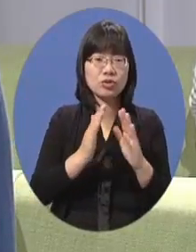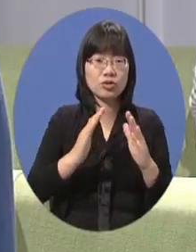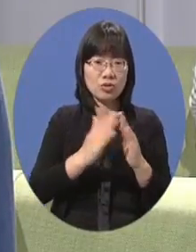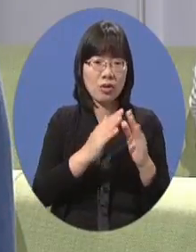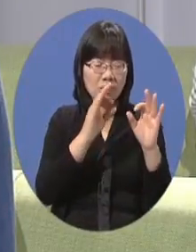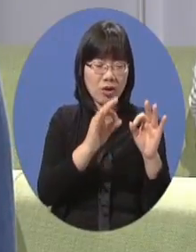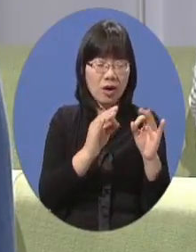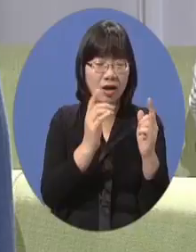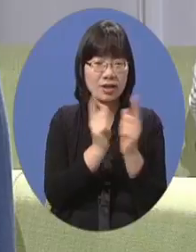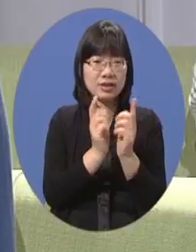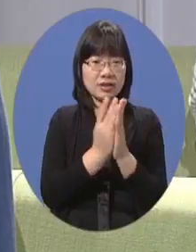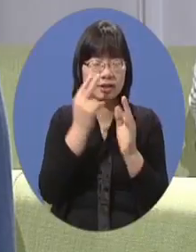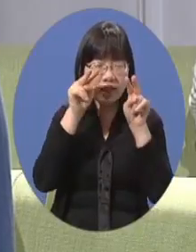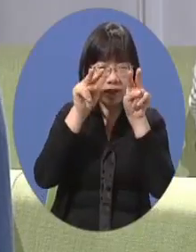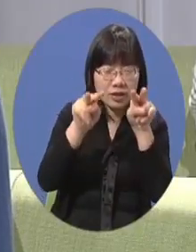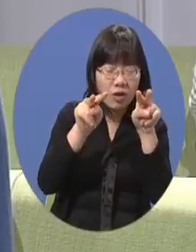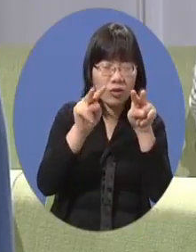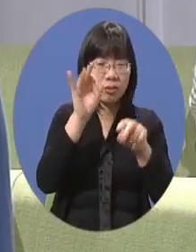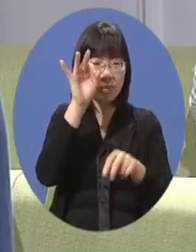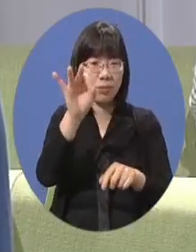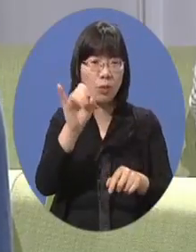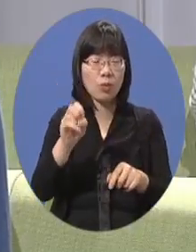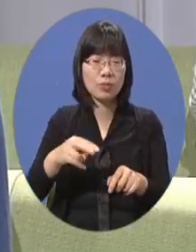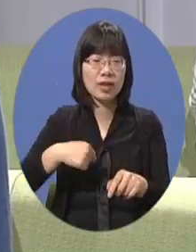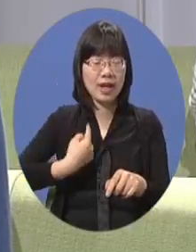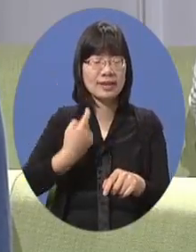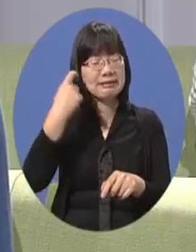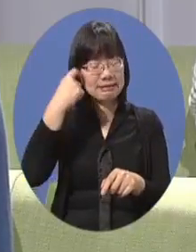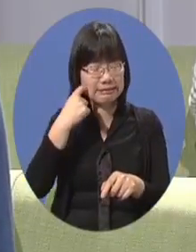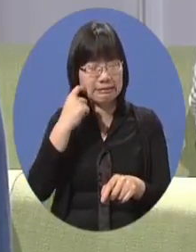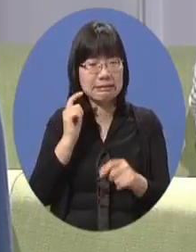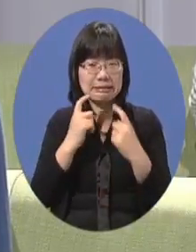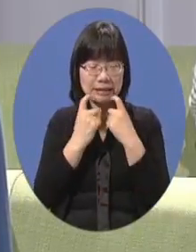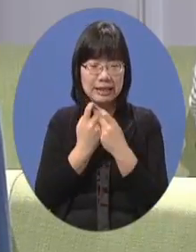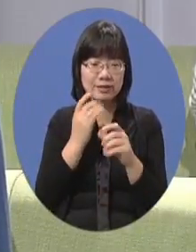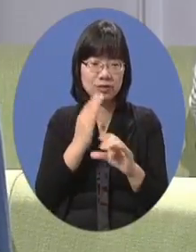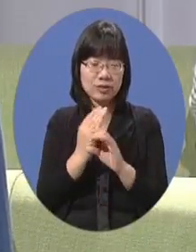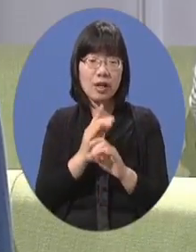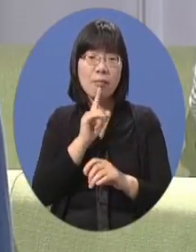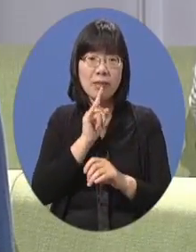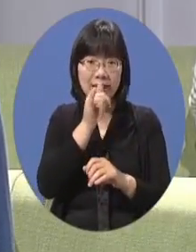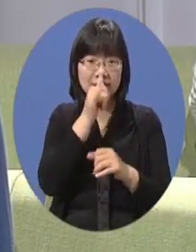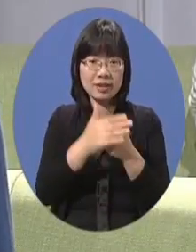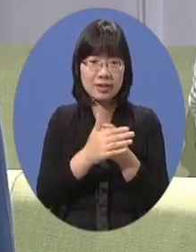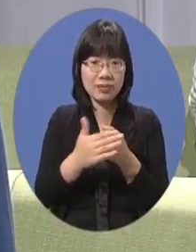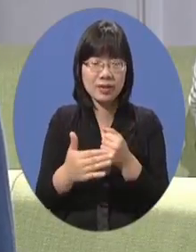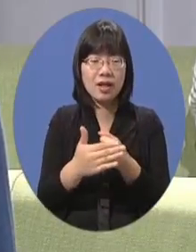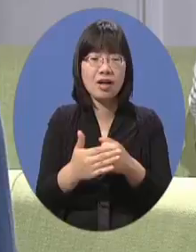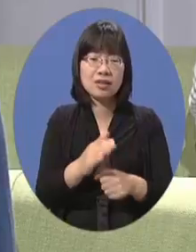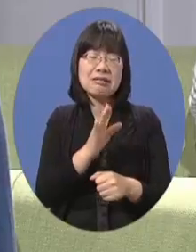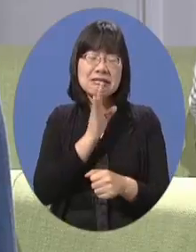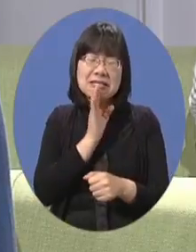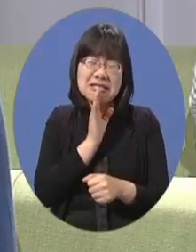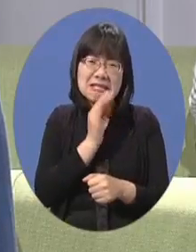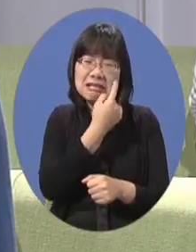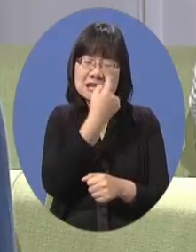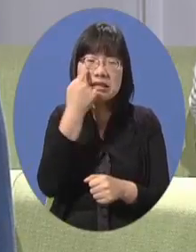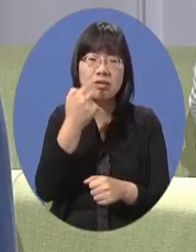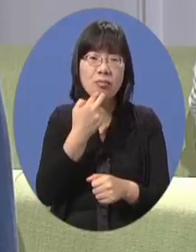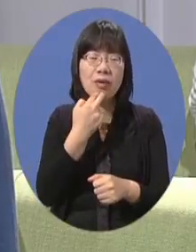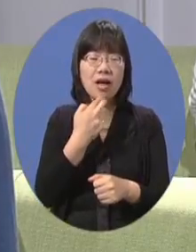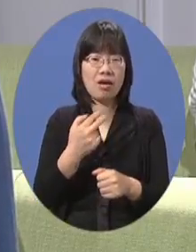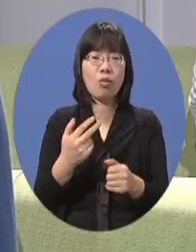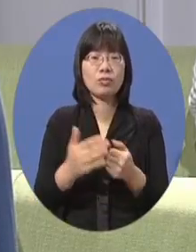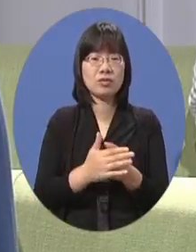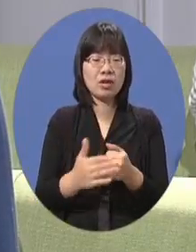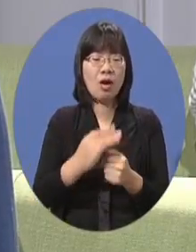굉장히 직관적으로 사고하고 자기의 감각에 의존해 주관적으로 얘기를 하는 경향이 많기 때문에요. 너무 사실을 얘기하지 않는다고 그래서 막 어머님들이